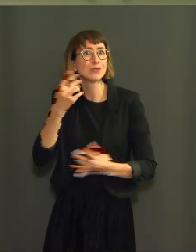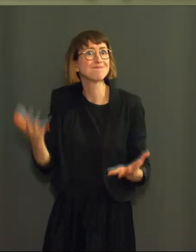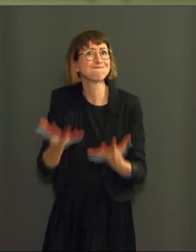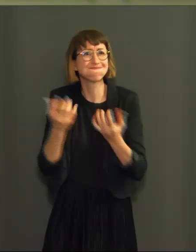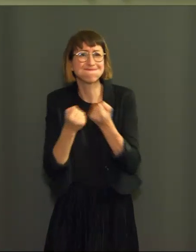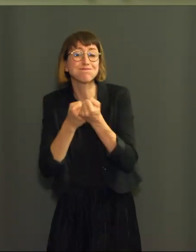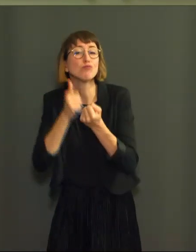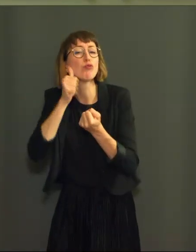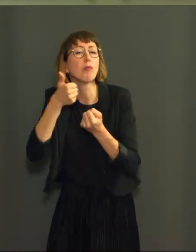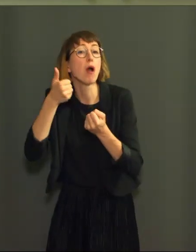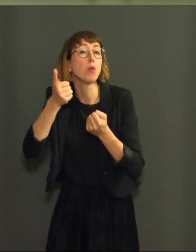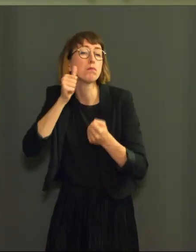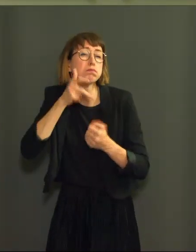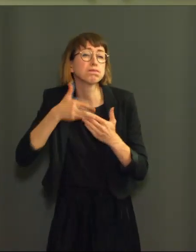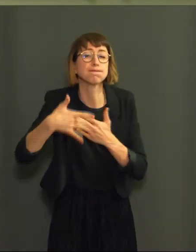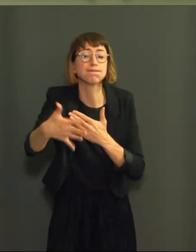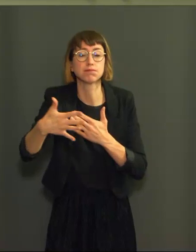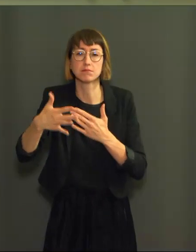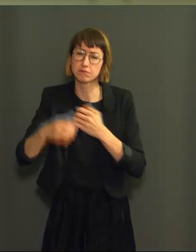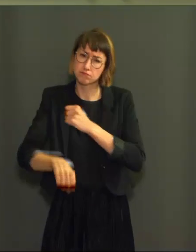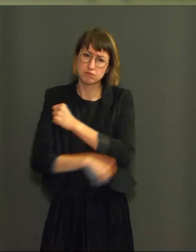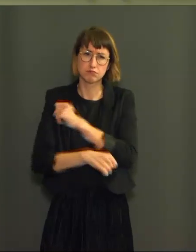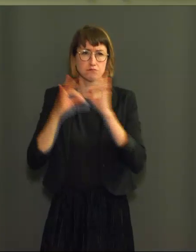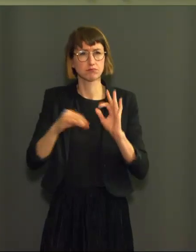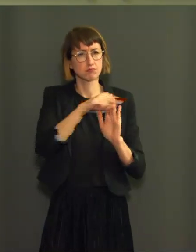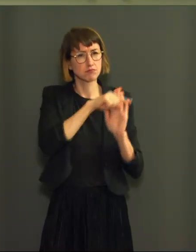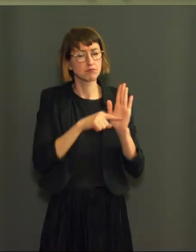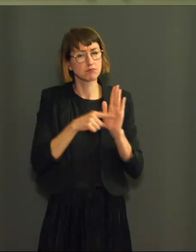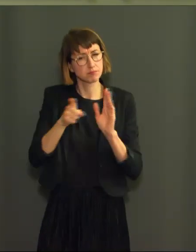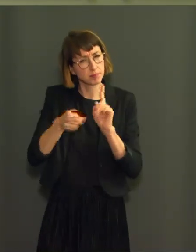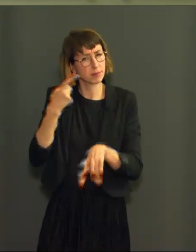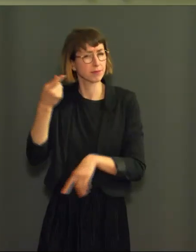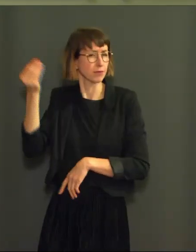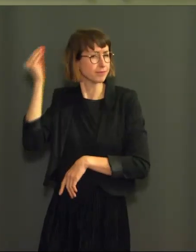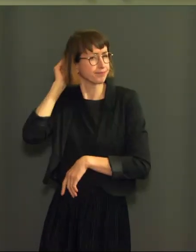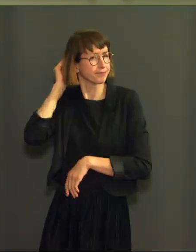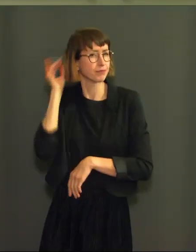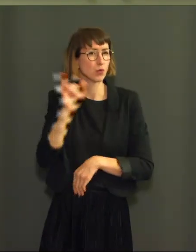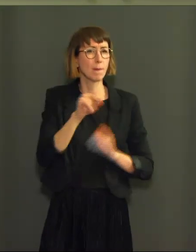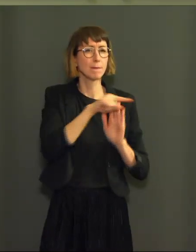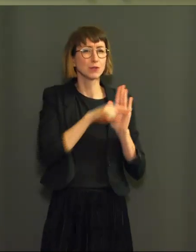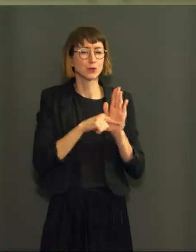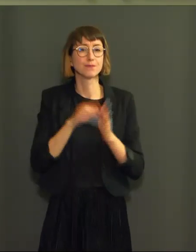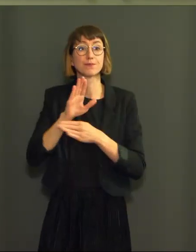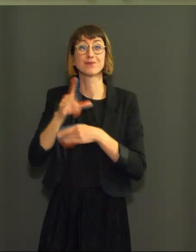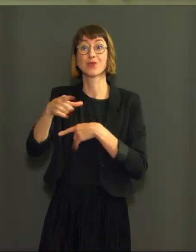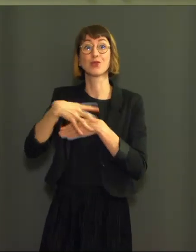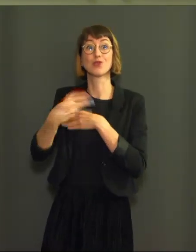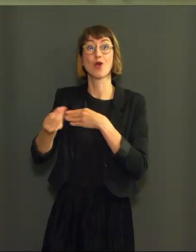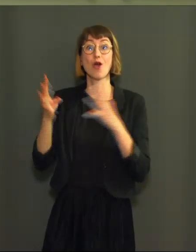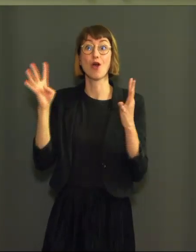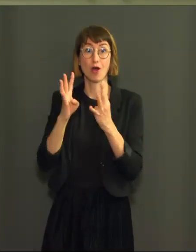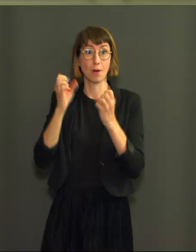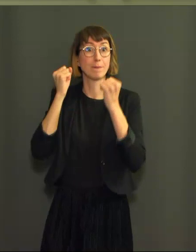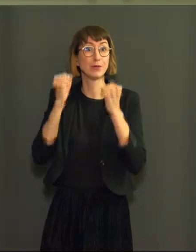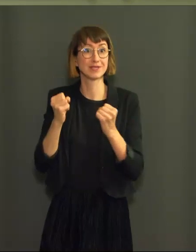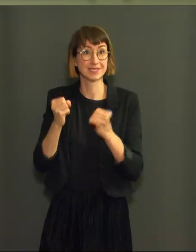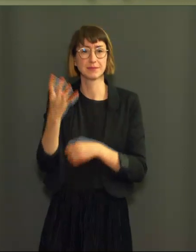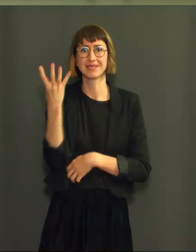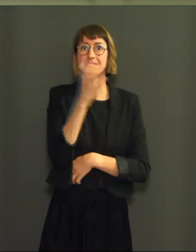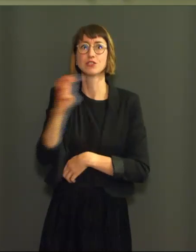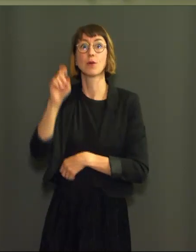les mesures suivantes. Si vous regardez le match dans un lieu public, vous pouvez alors le regarder à l'extérieur avec un maximum de 400 personnes